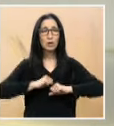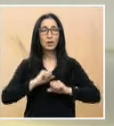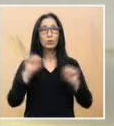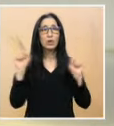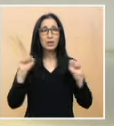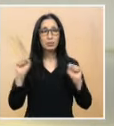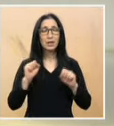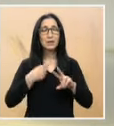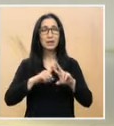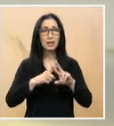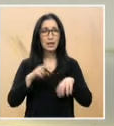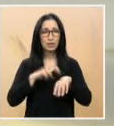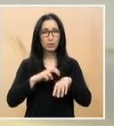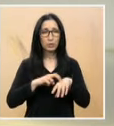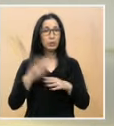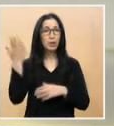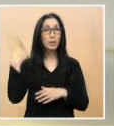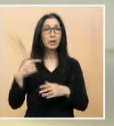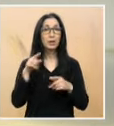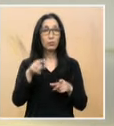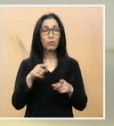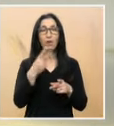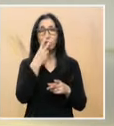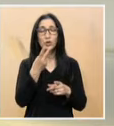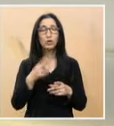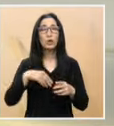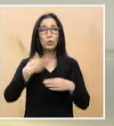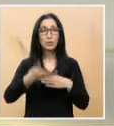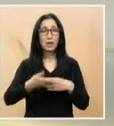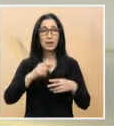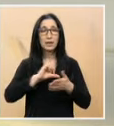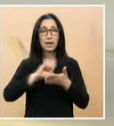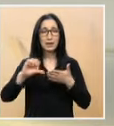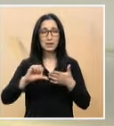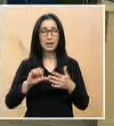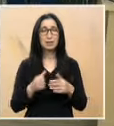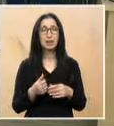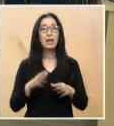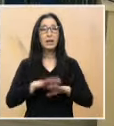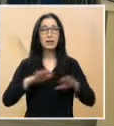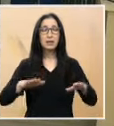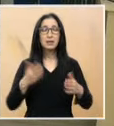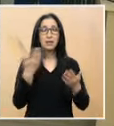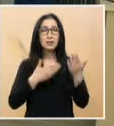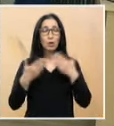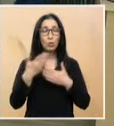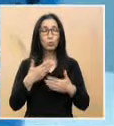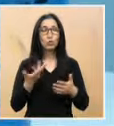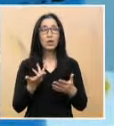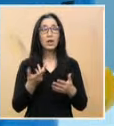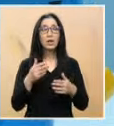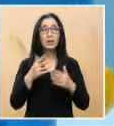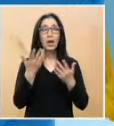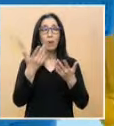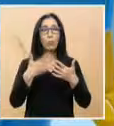с директора на гимназията Нина Димитрова. Преди това вижте и останалите акценти днес. Деца се учат да